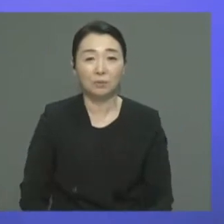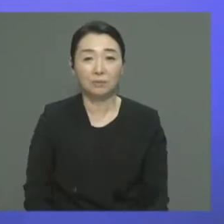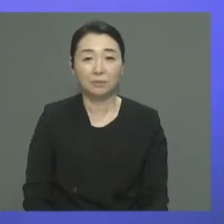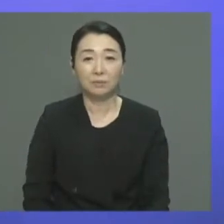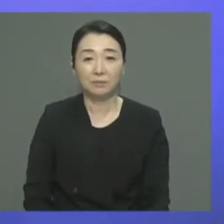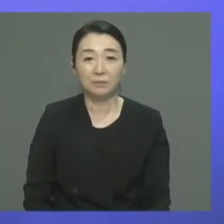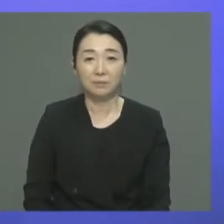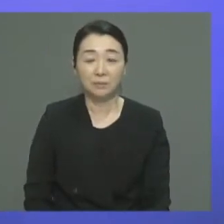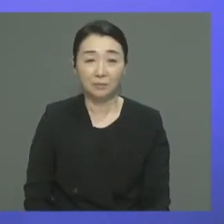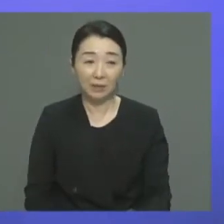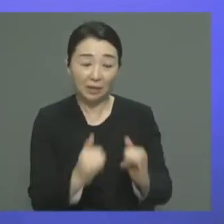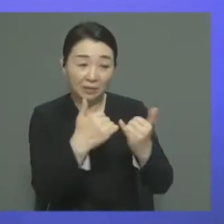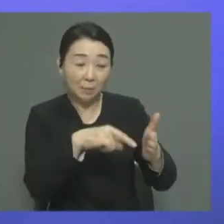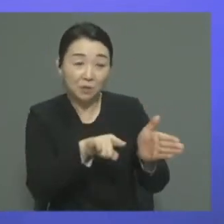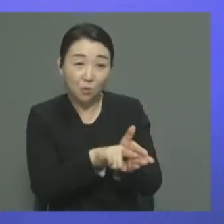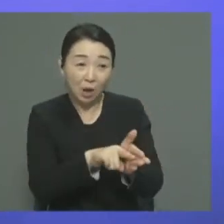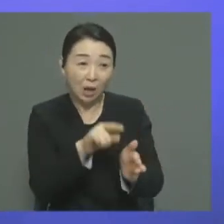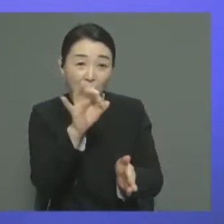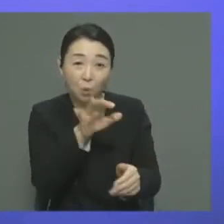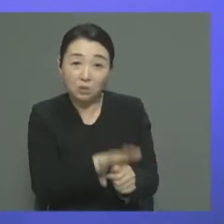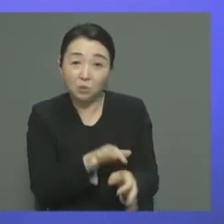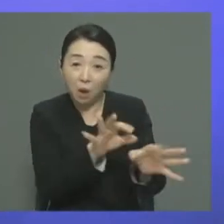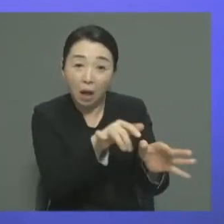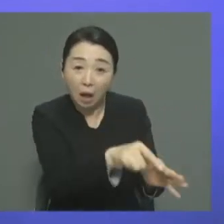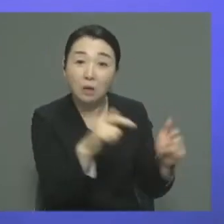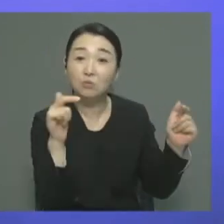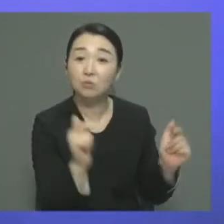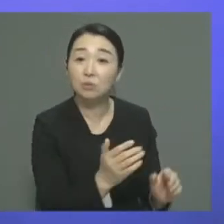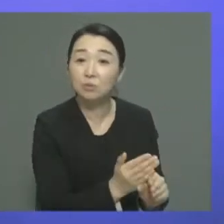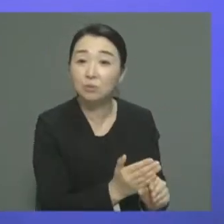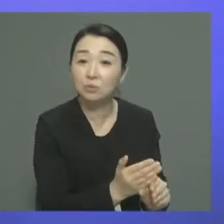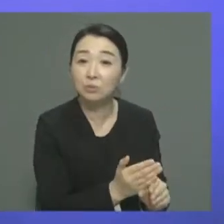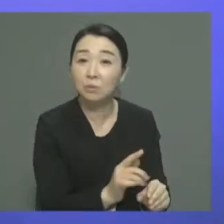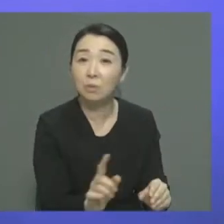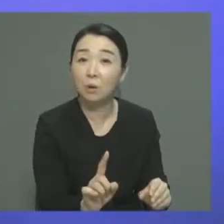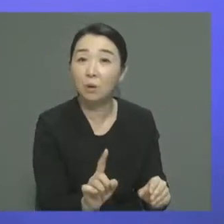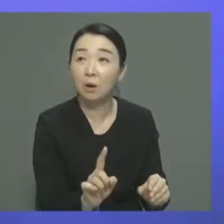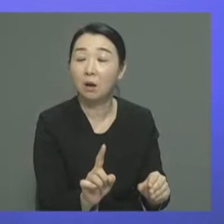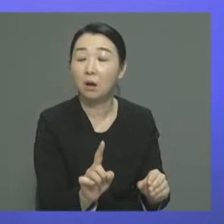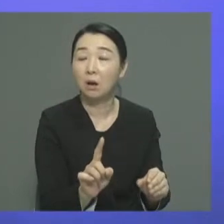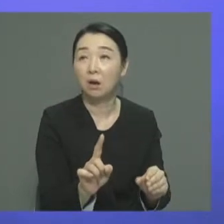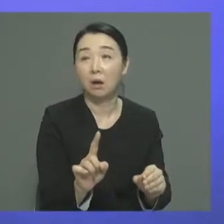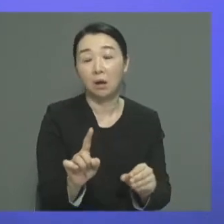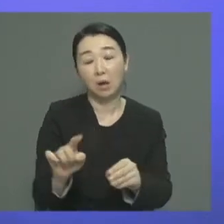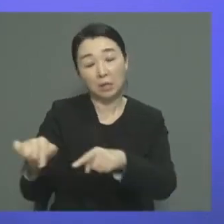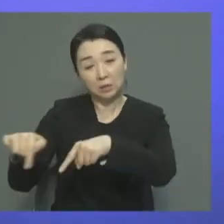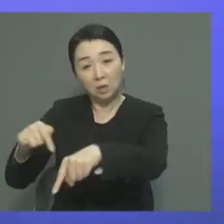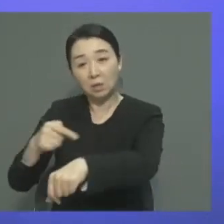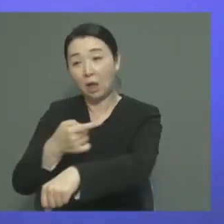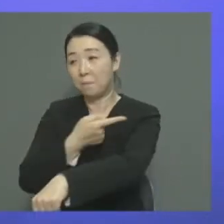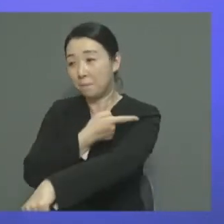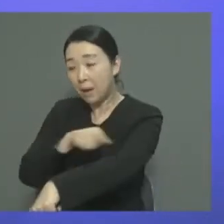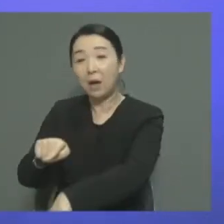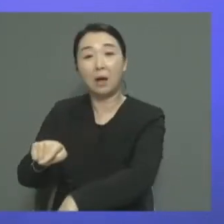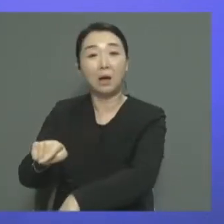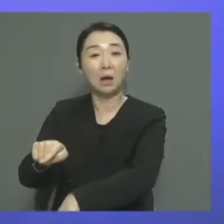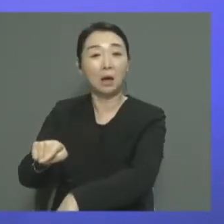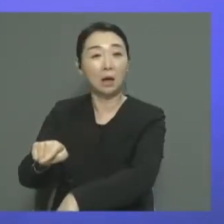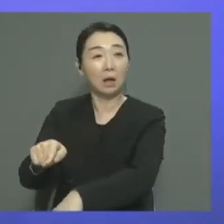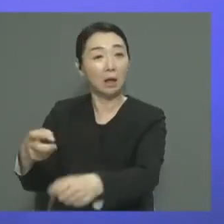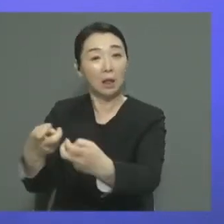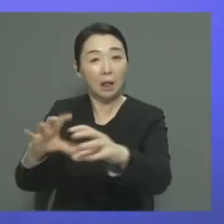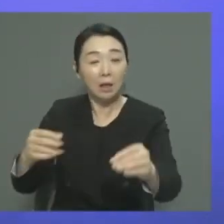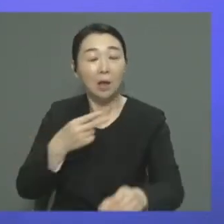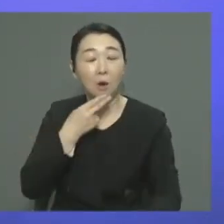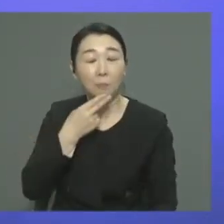서민을 위한 지원 위해서는 마고 줄이고 있습니다 이 무능력하고 무책임하고 무대 채택한 3무